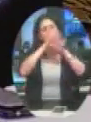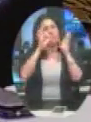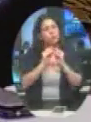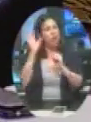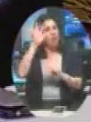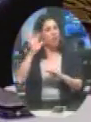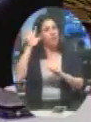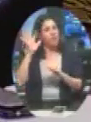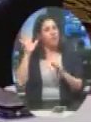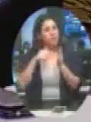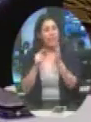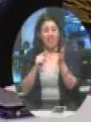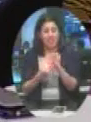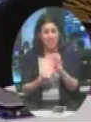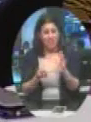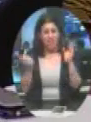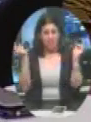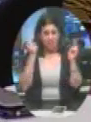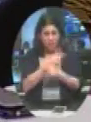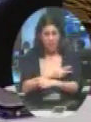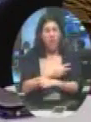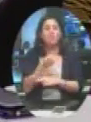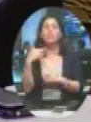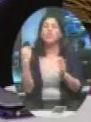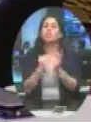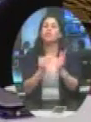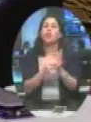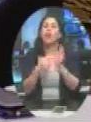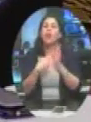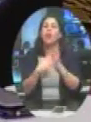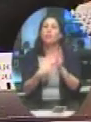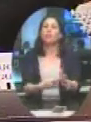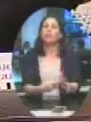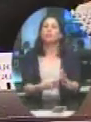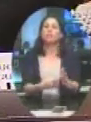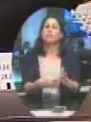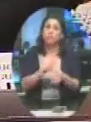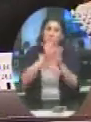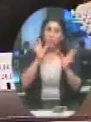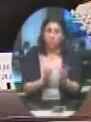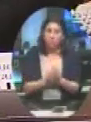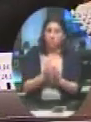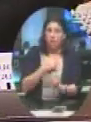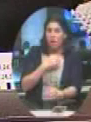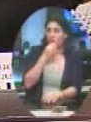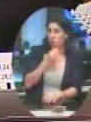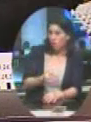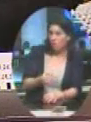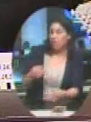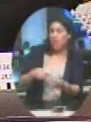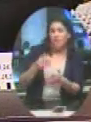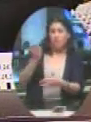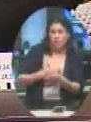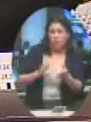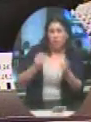מתוך הכוונה ומתוך ההבנה שיש צורך לחשוף את מירב התמונה. אני שואלת, לפי הדוח של